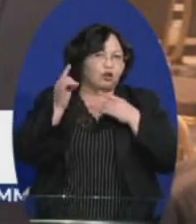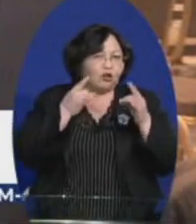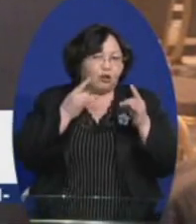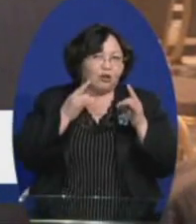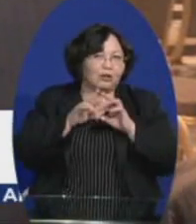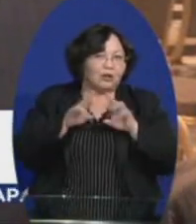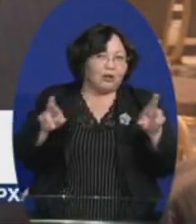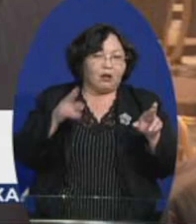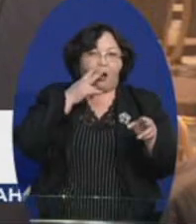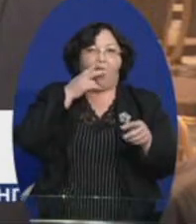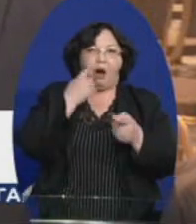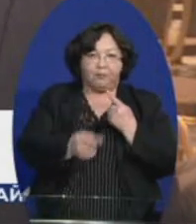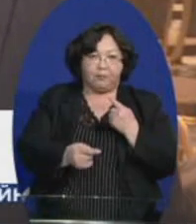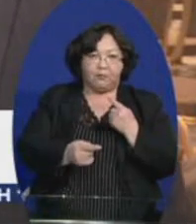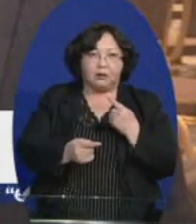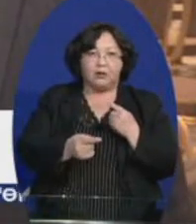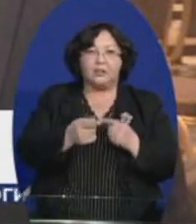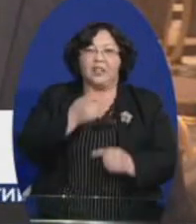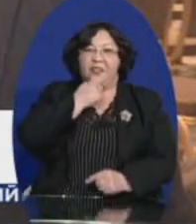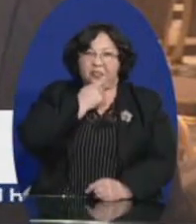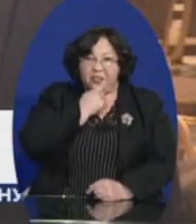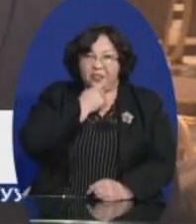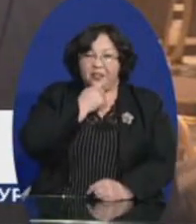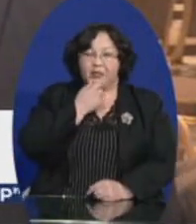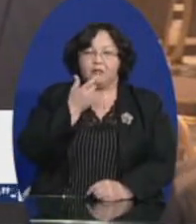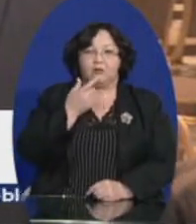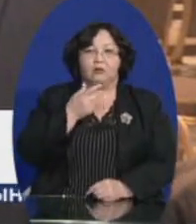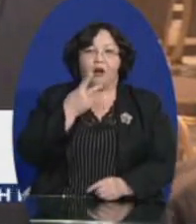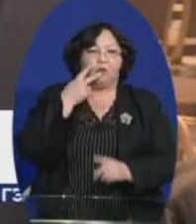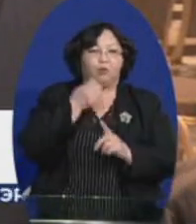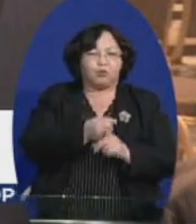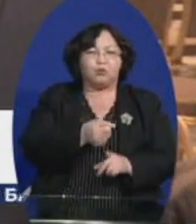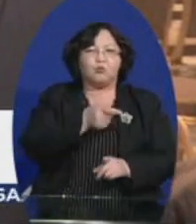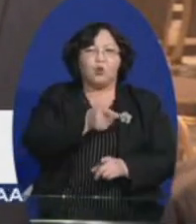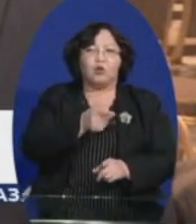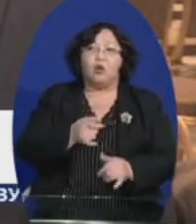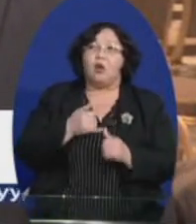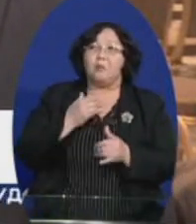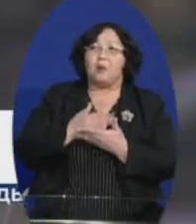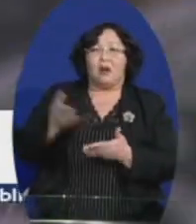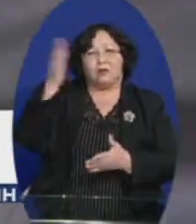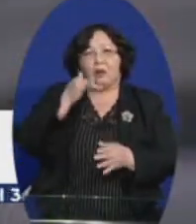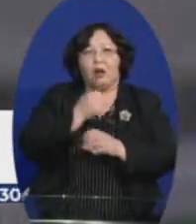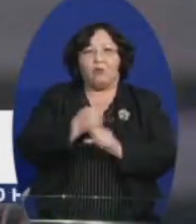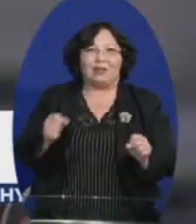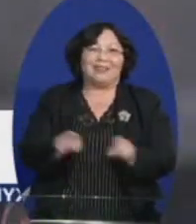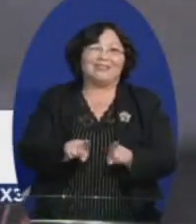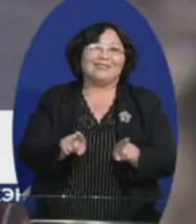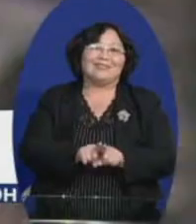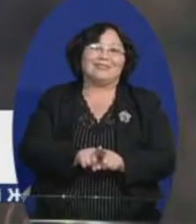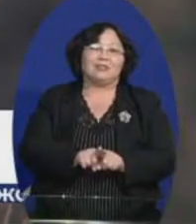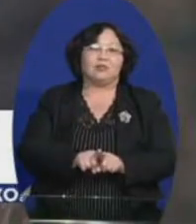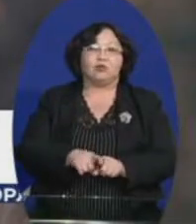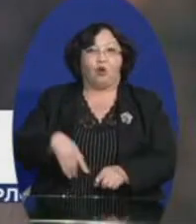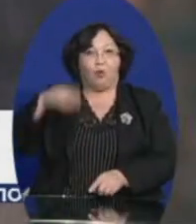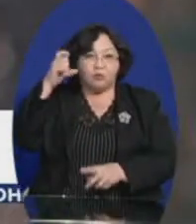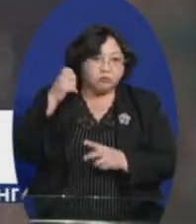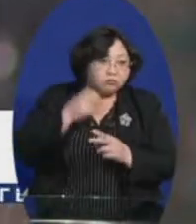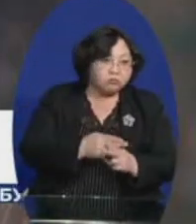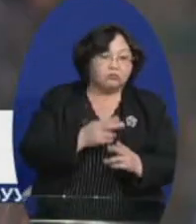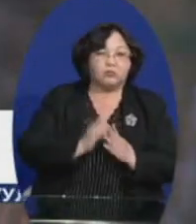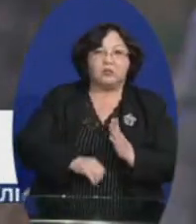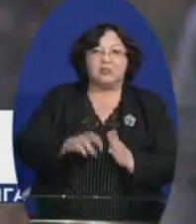ялгарах энэ хүчрхийл дөртч юм байшгүй гэдгийг таниулах тийм боломж бас болоод байгаа. Ямар нөхцөлд шүглэл хэрэглэх